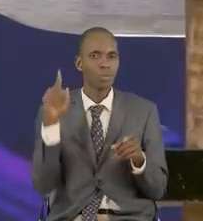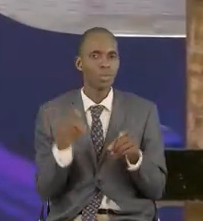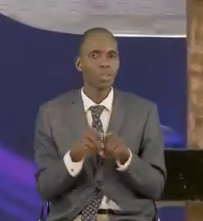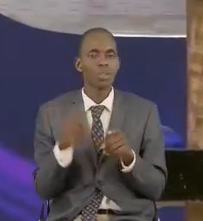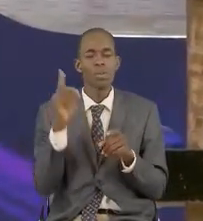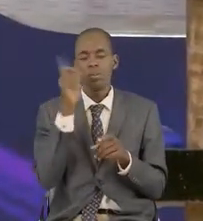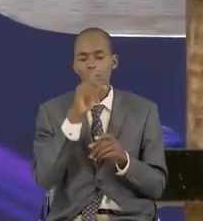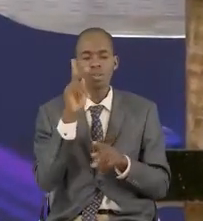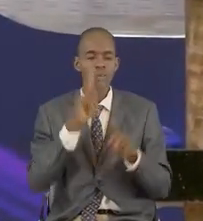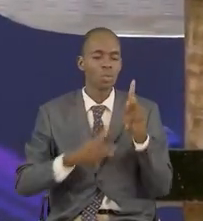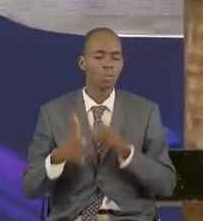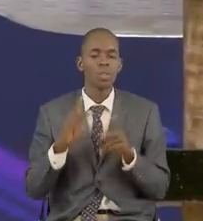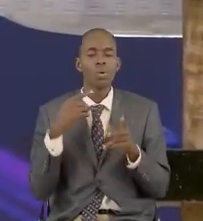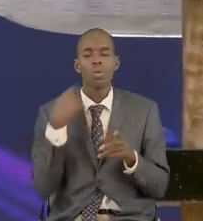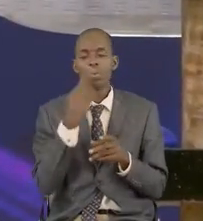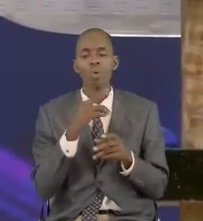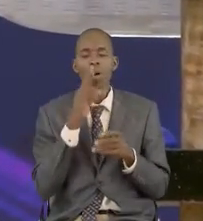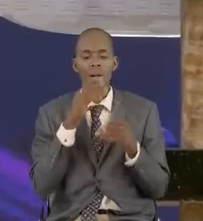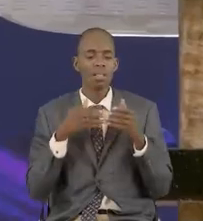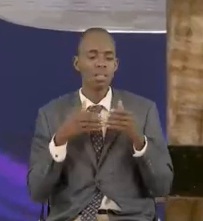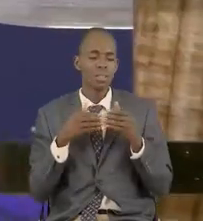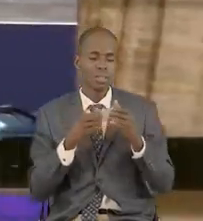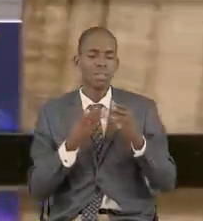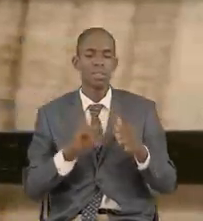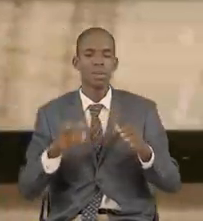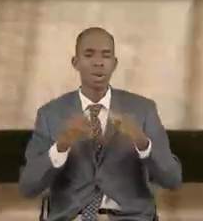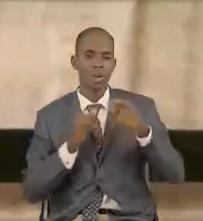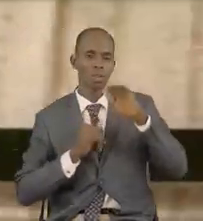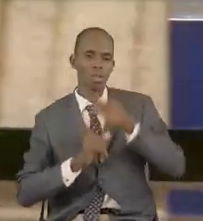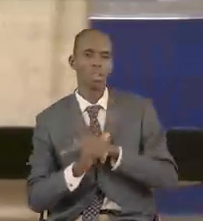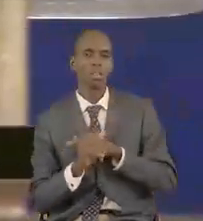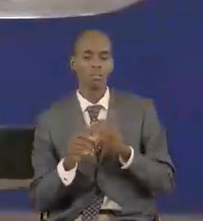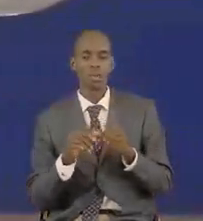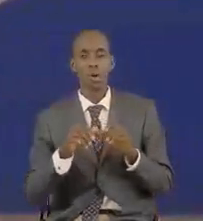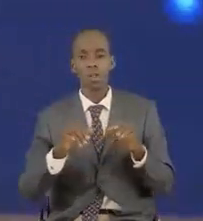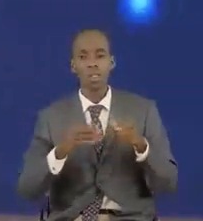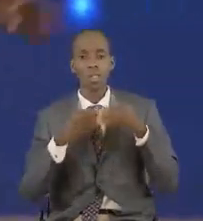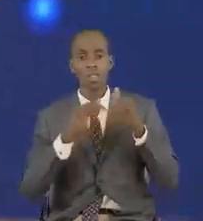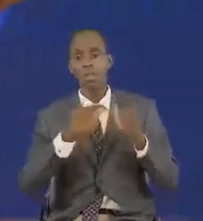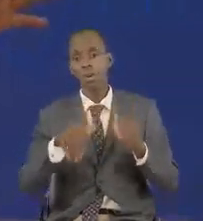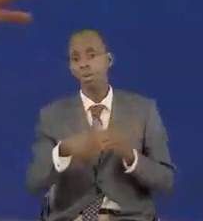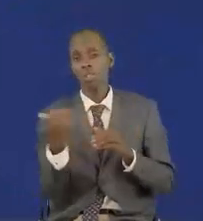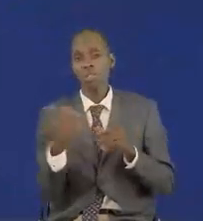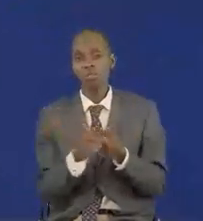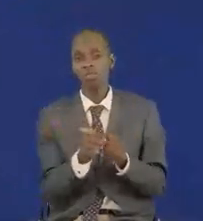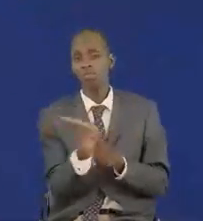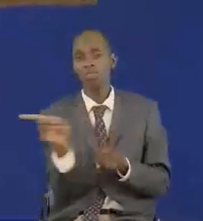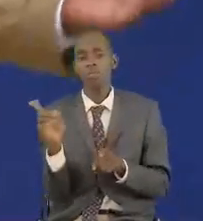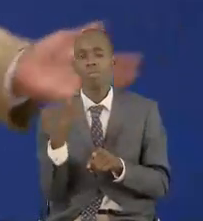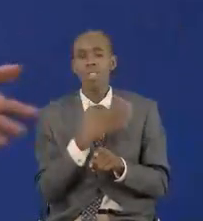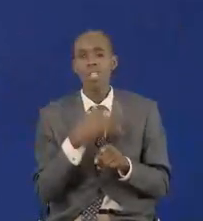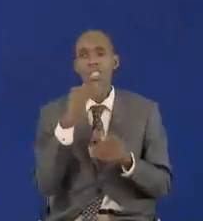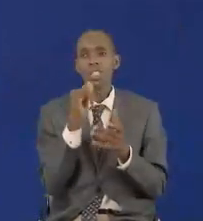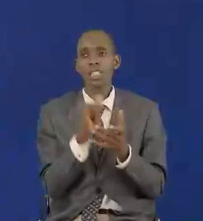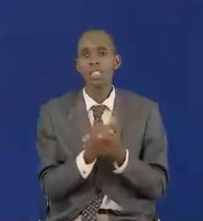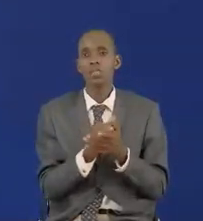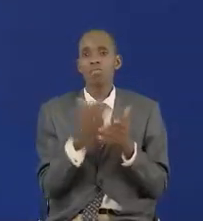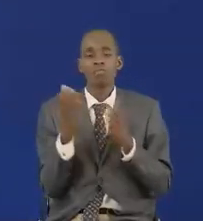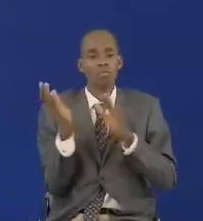qui égalent les autres ils sont les gens là qui nous disent que et abandonner la Bible prenez